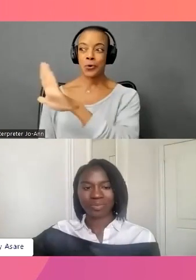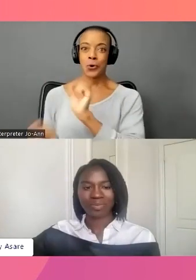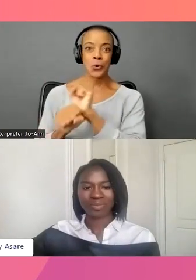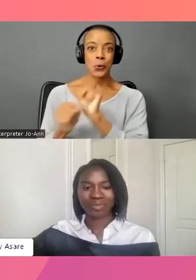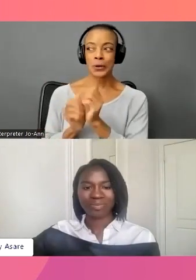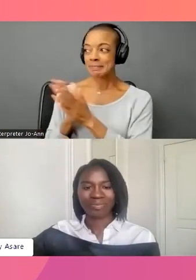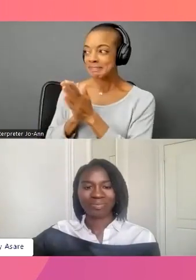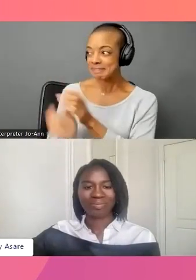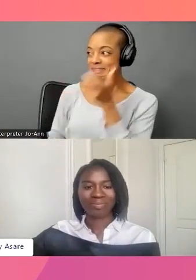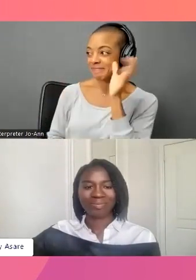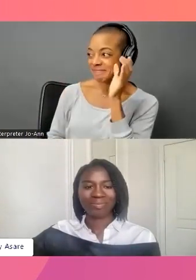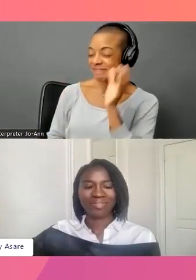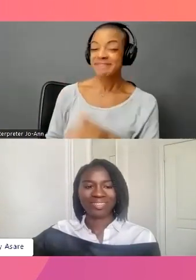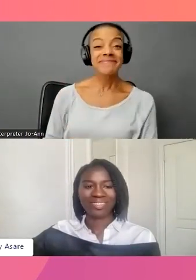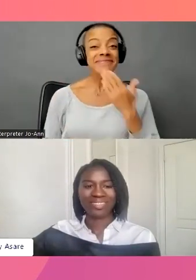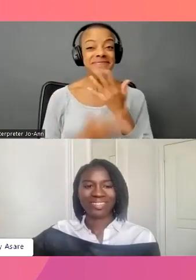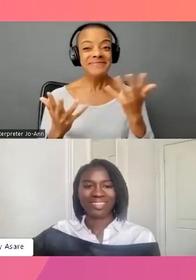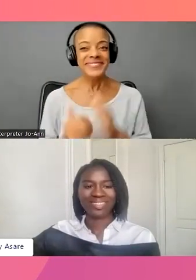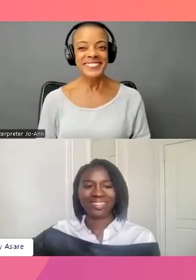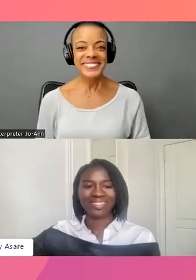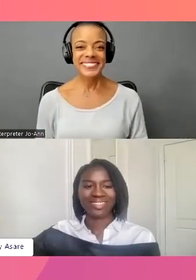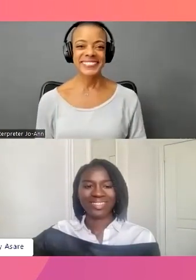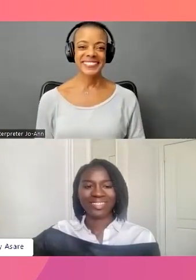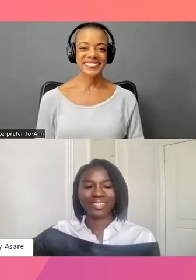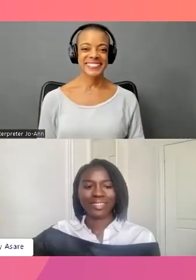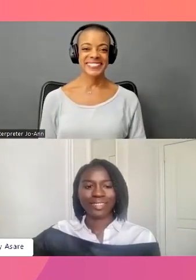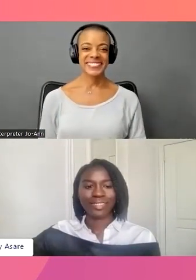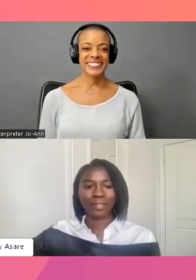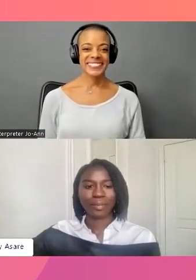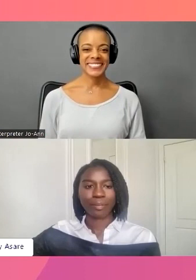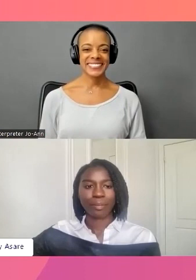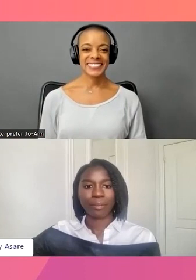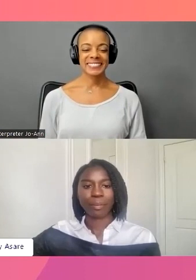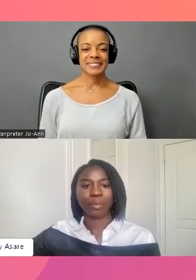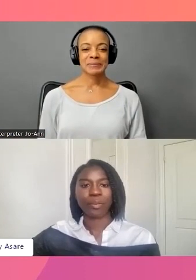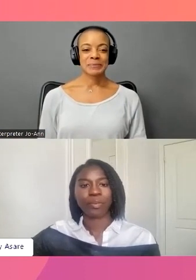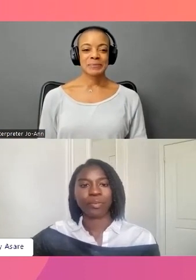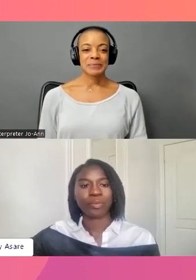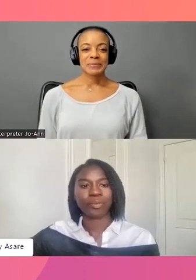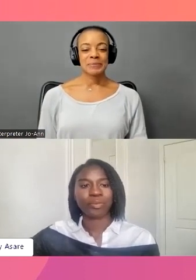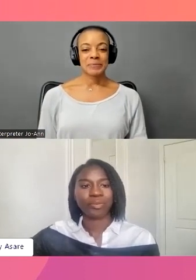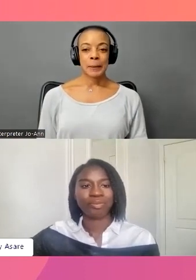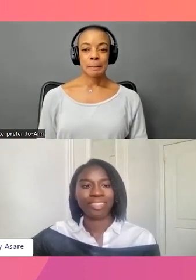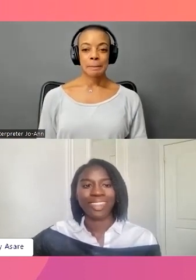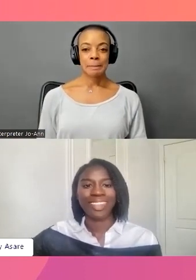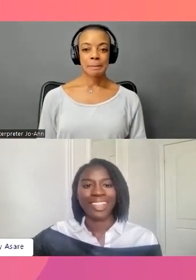hâte aussi d'entendre la docteure Gifty Azari et je lui cède le micro.